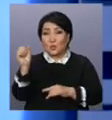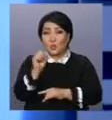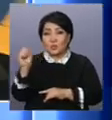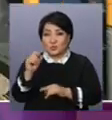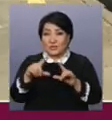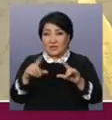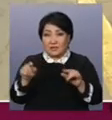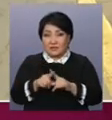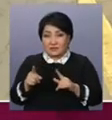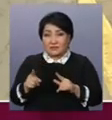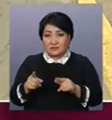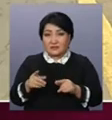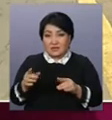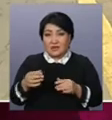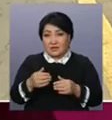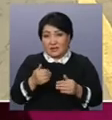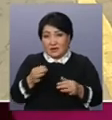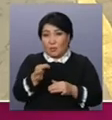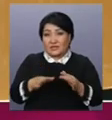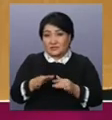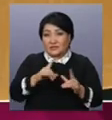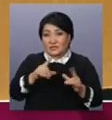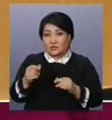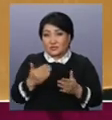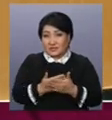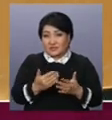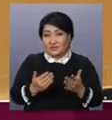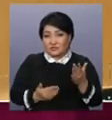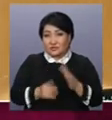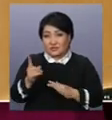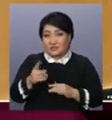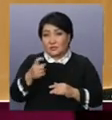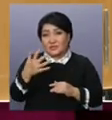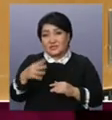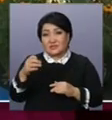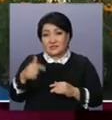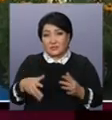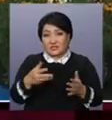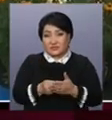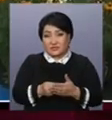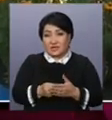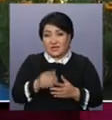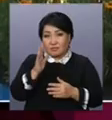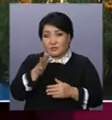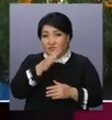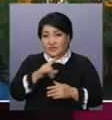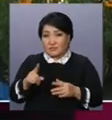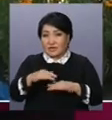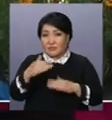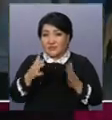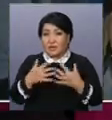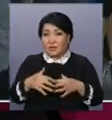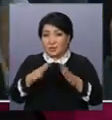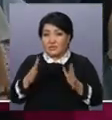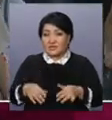накануне. За проезд платят по 80 тенге. В ближайшее время вагоны оборудуют терминалами ОНАЙ. На субсидирование проекта из городского